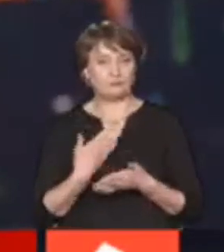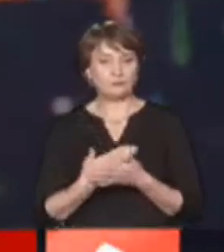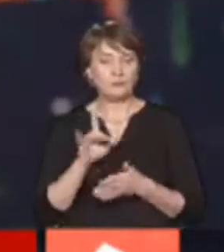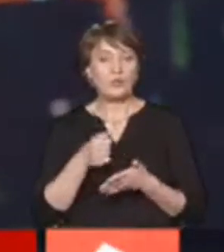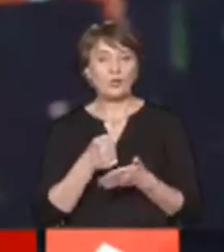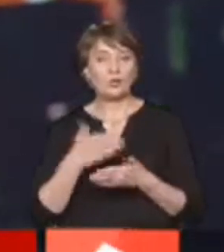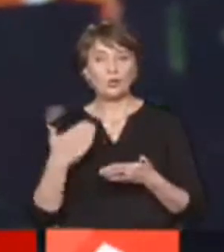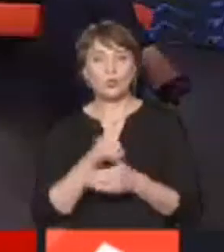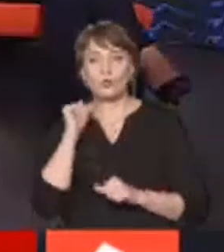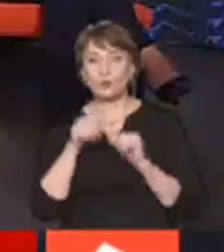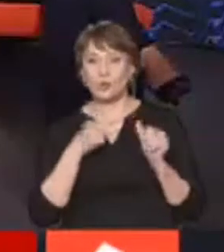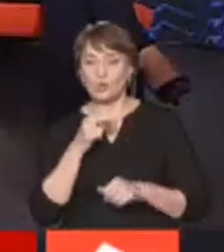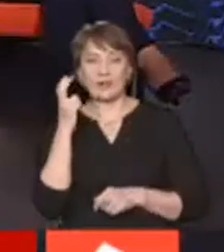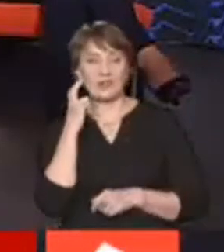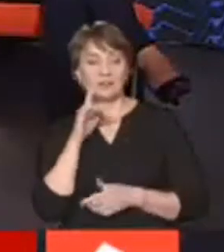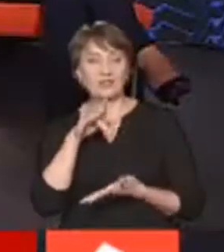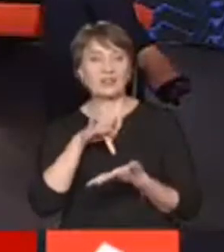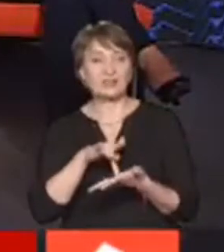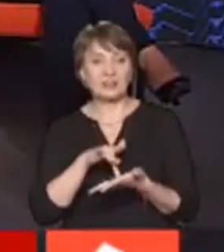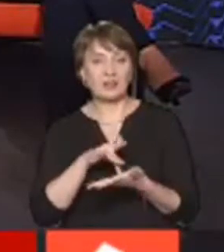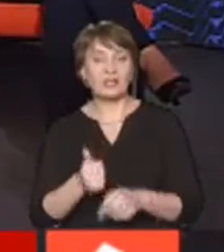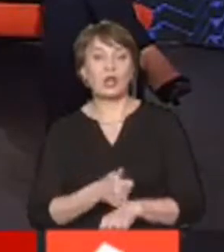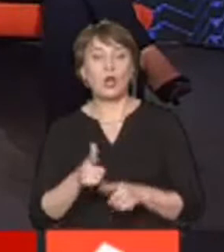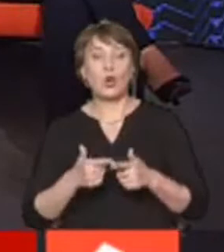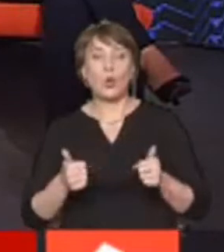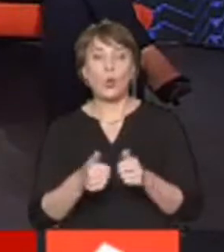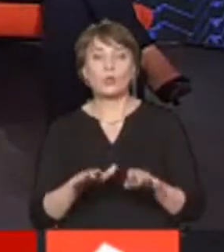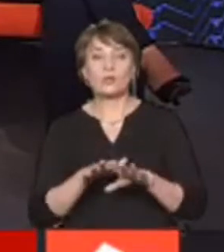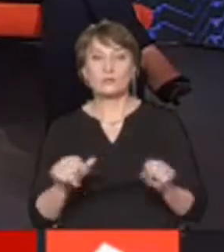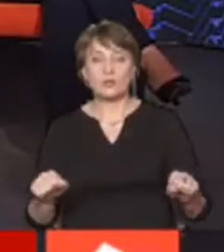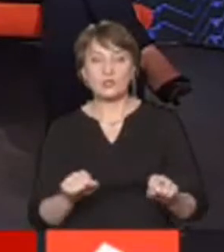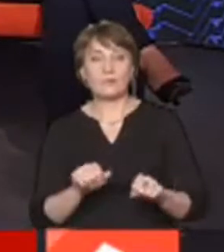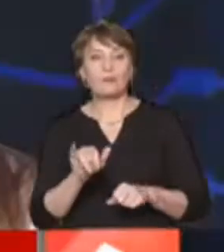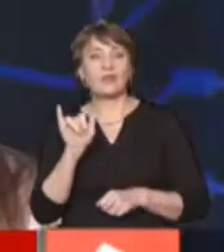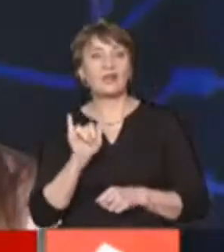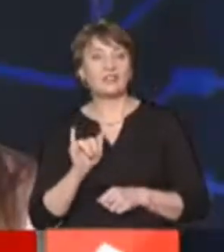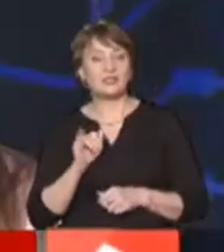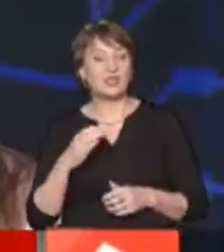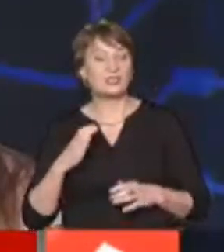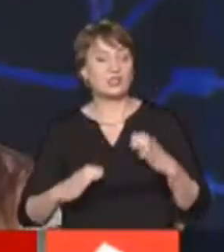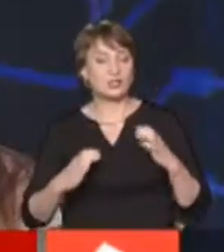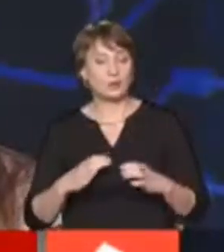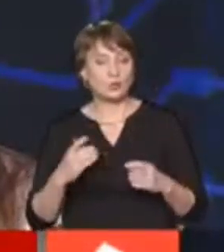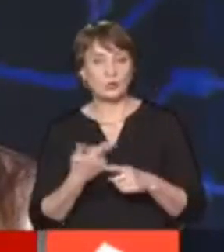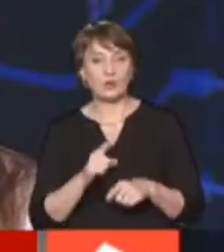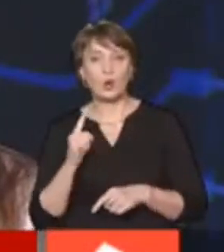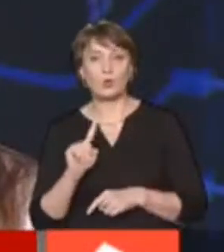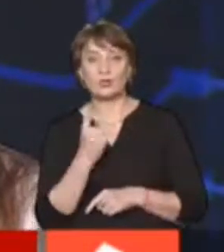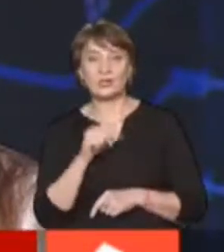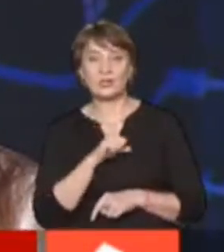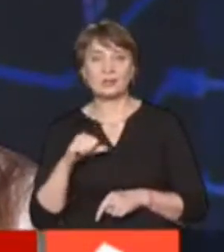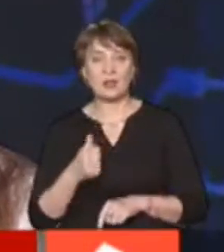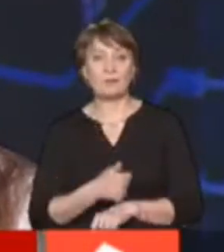до Нового року кияни і центральний орган влади повинен з інститутом епідеміології, який на сьогодні один із